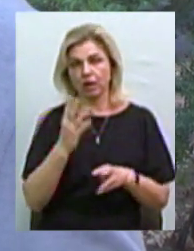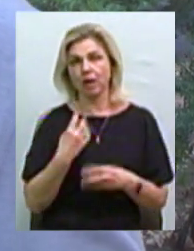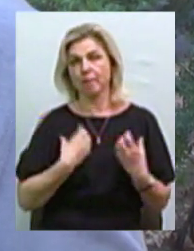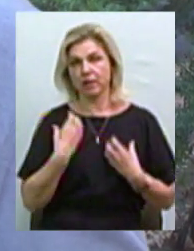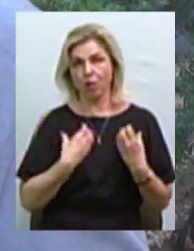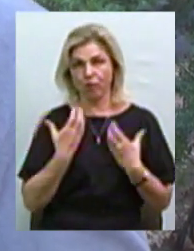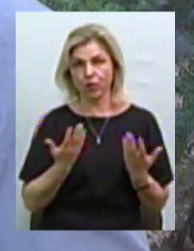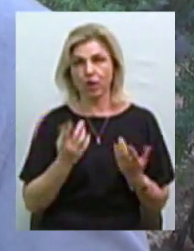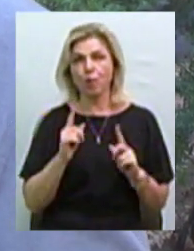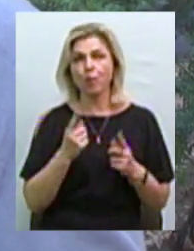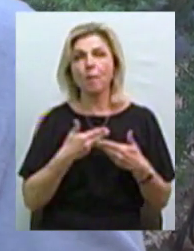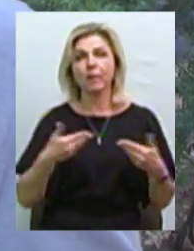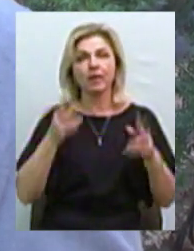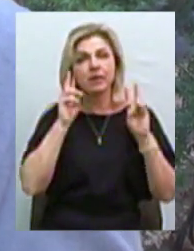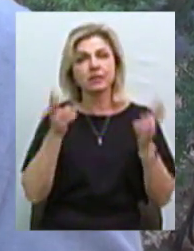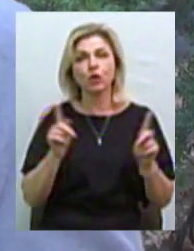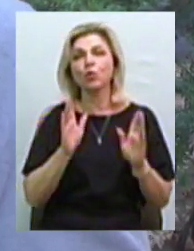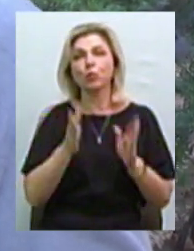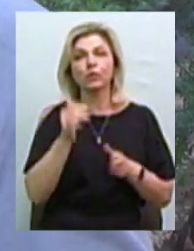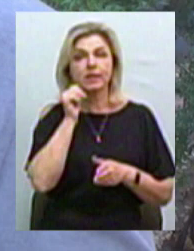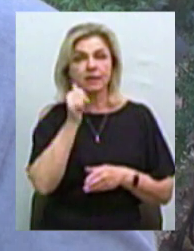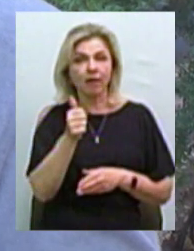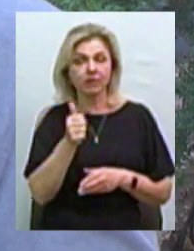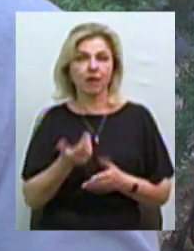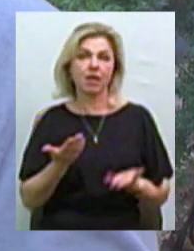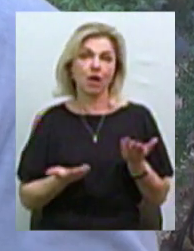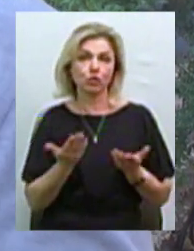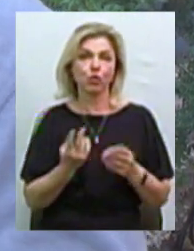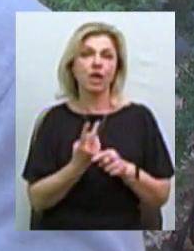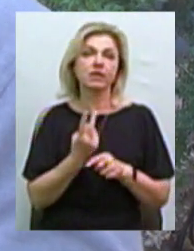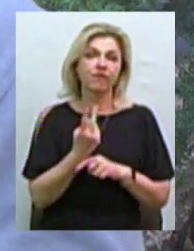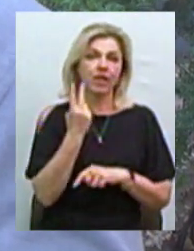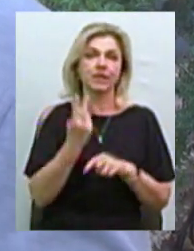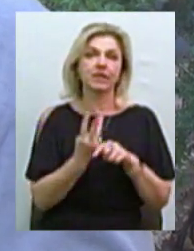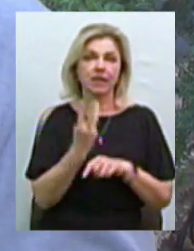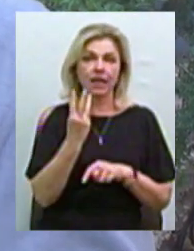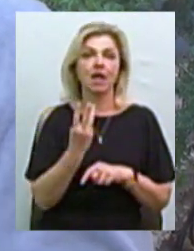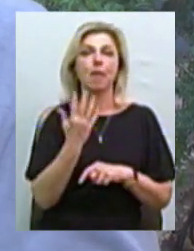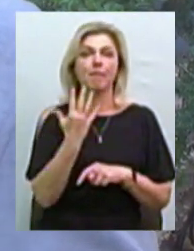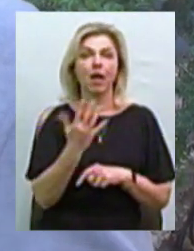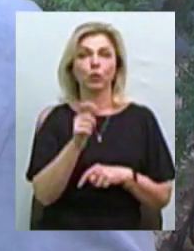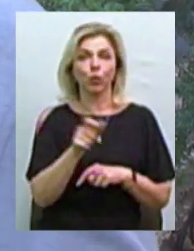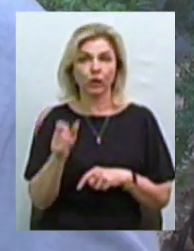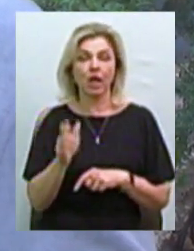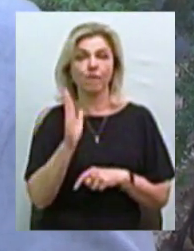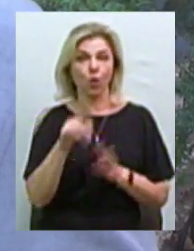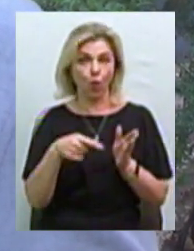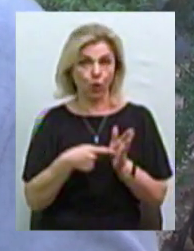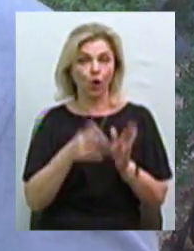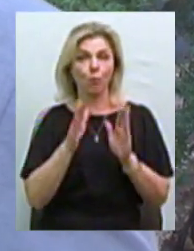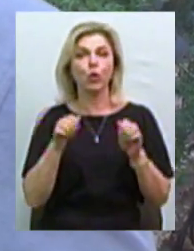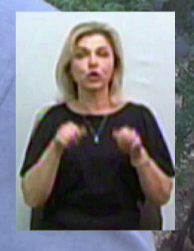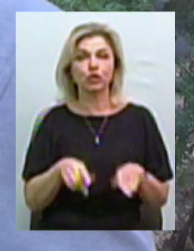занепокоєння. Ми не знаємо, що буде завтра, якщо дві чи три чи п'ять людей в уряді будуть вирішувати таке